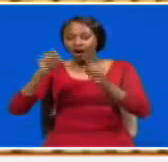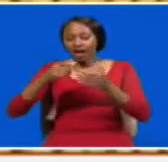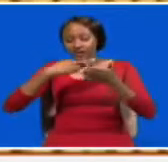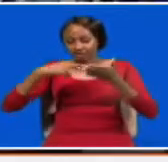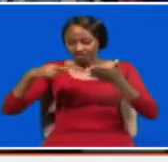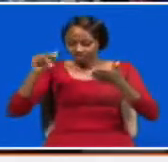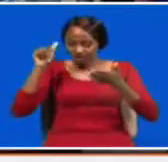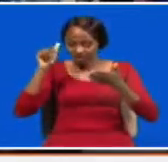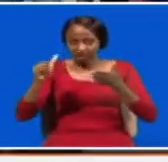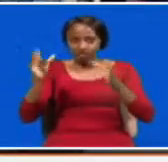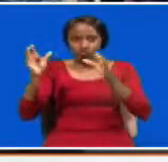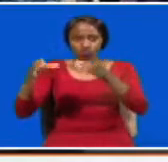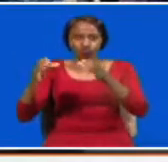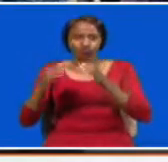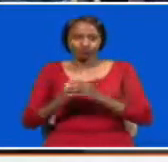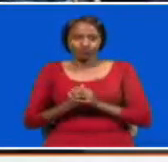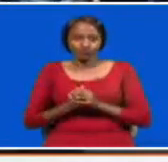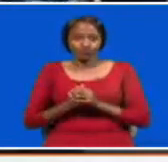ya serikali.